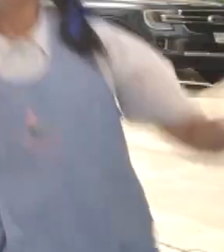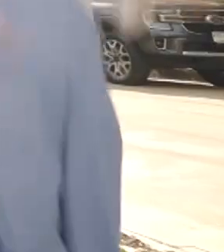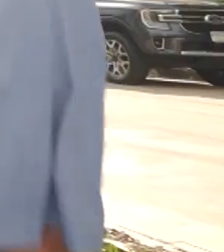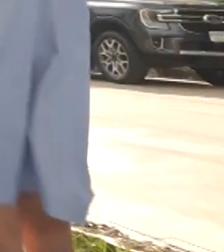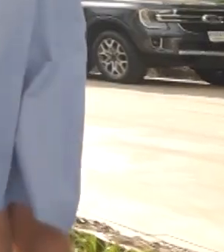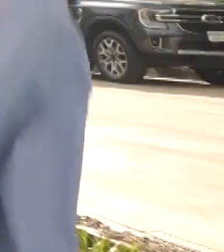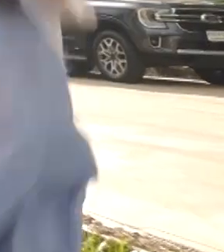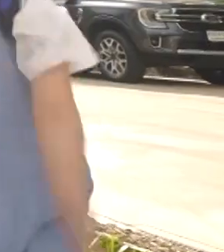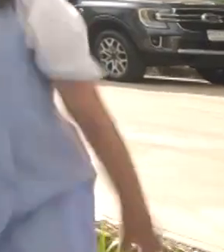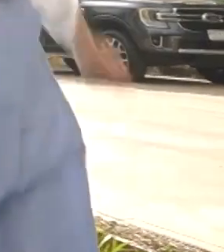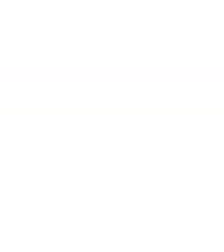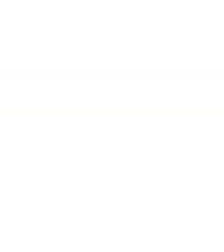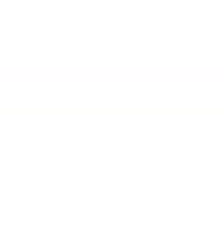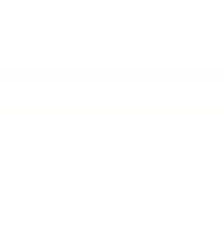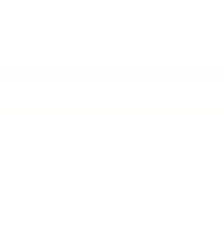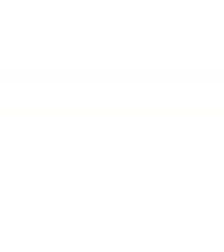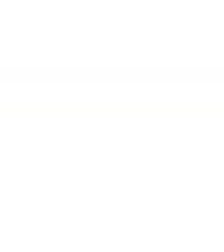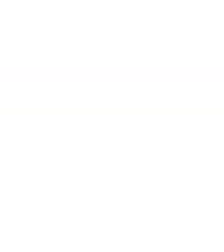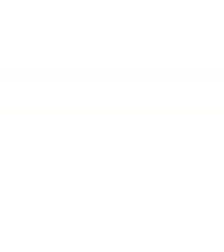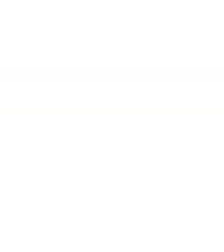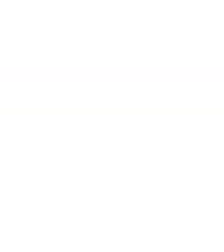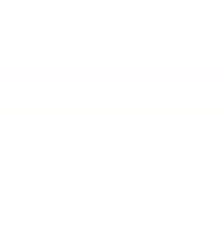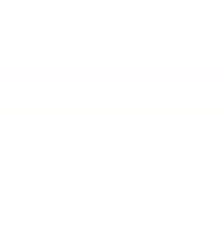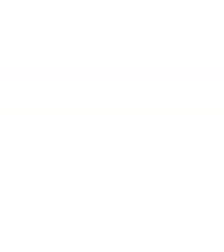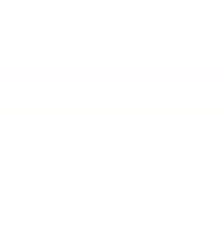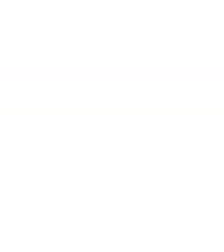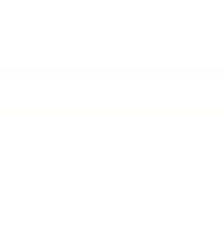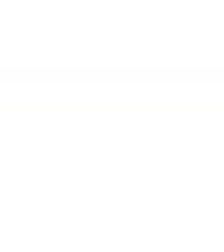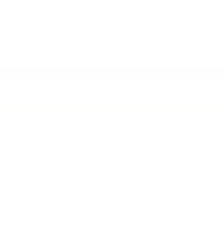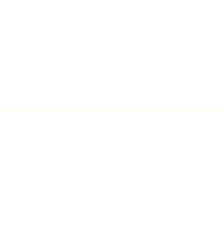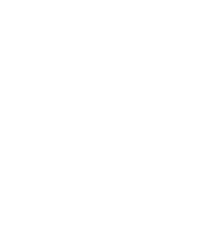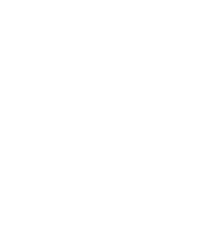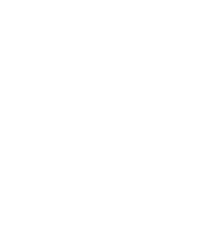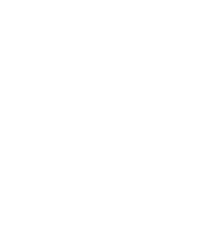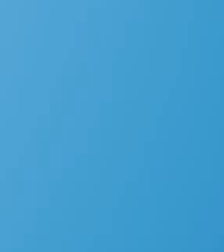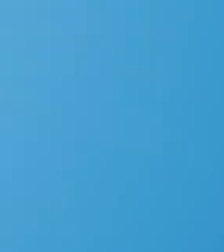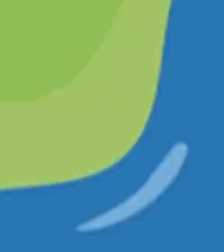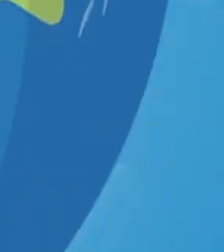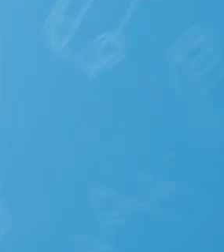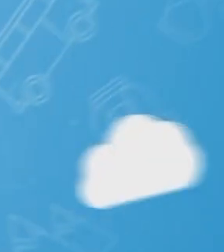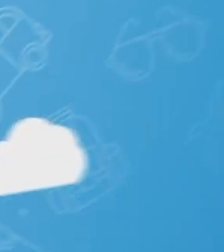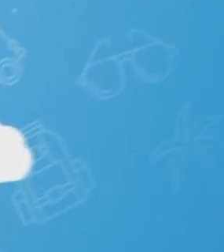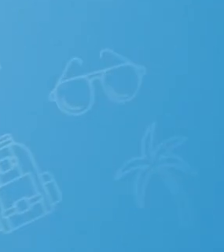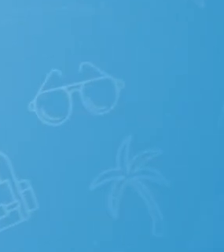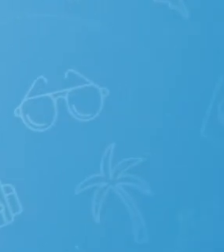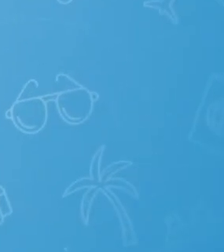า NICFD มากกว่าสถาบันแห่งการเรียนรู้ของเด็กและครอบครัว